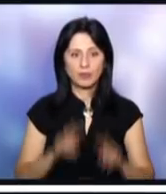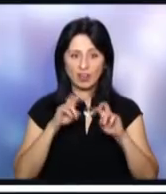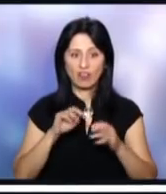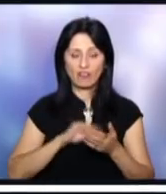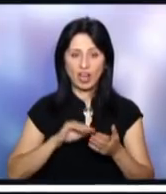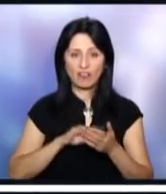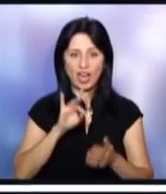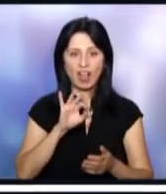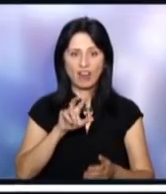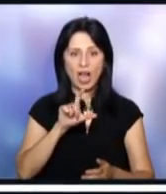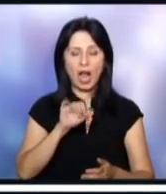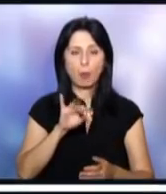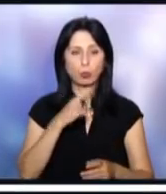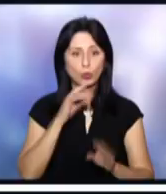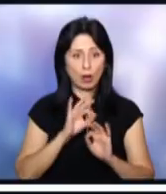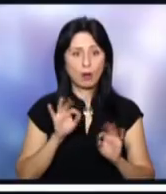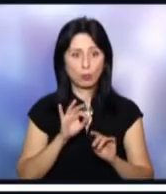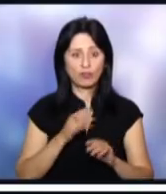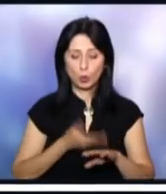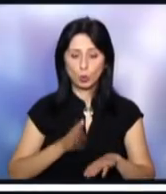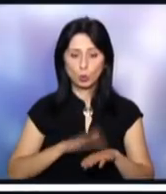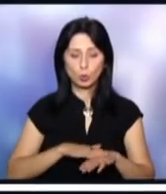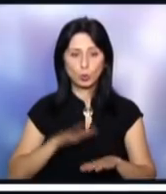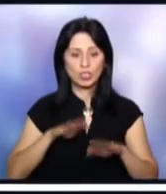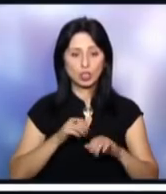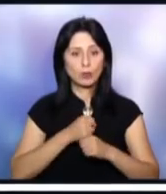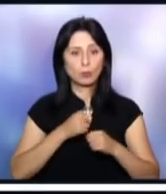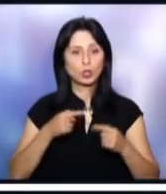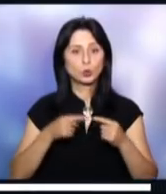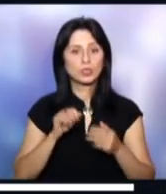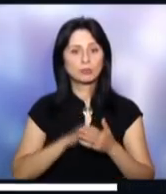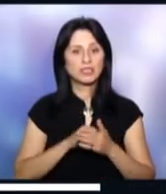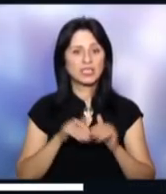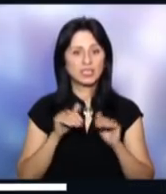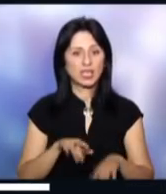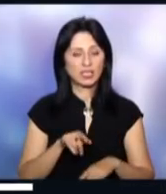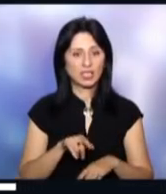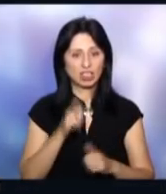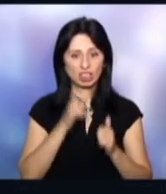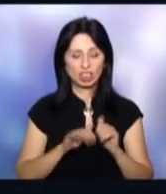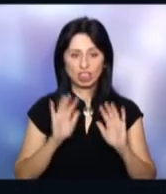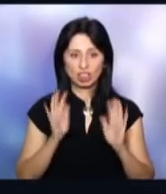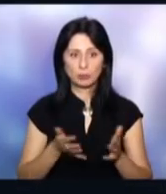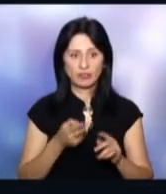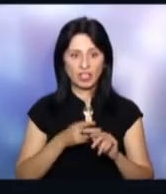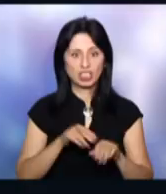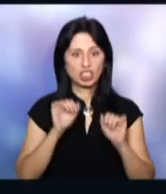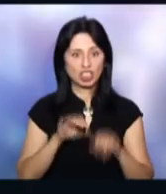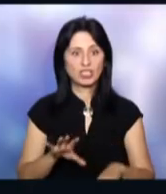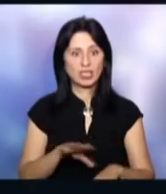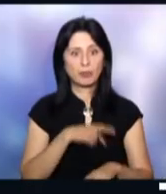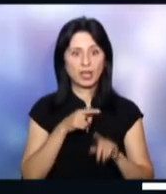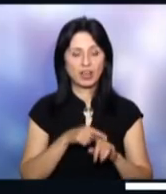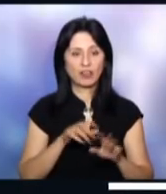კვლევის ავტორის რაფაელ გაფურის განცხადებით, რთულია წონის მატების ზუსტი მიზეზის დადგენა. ხშირ შემთხვევაში ეს შეიძლება